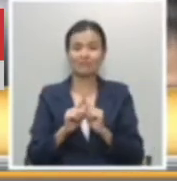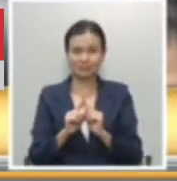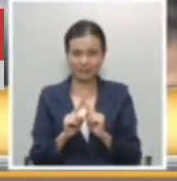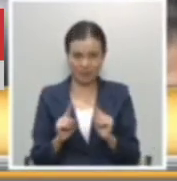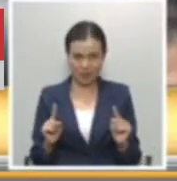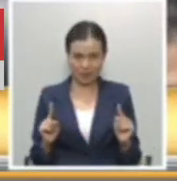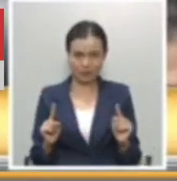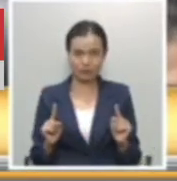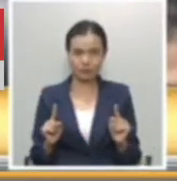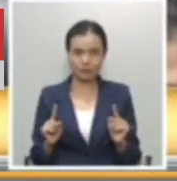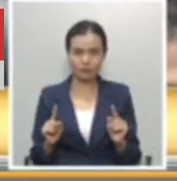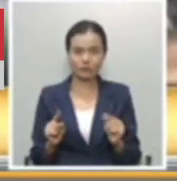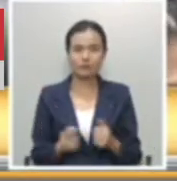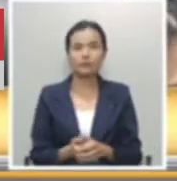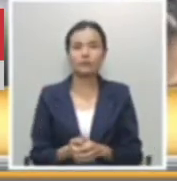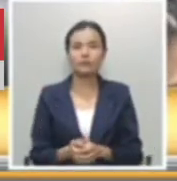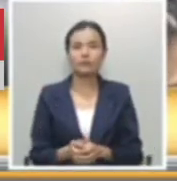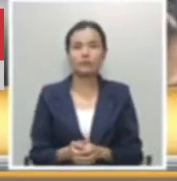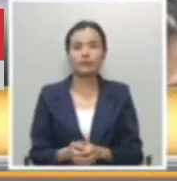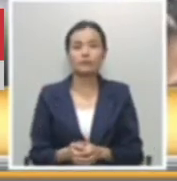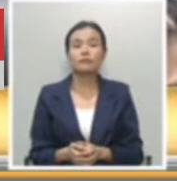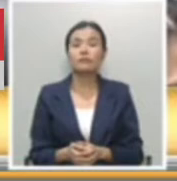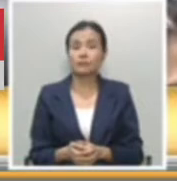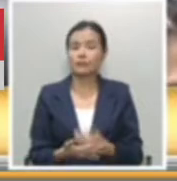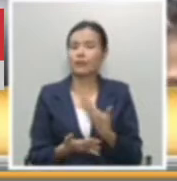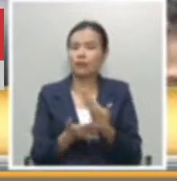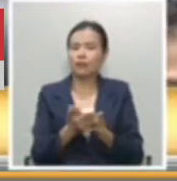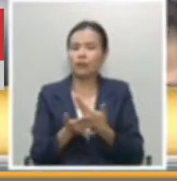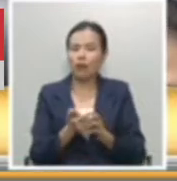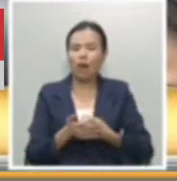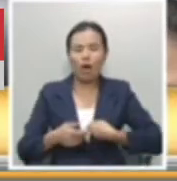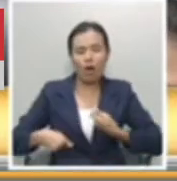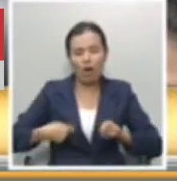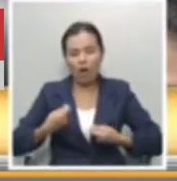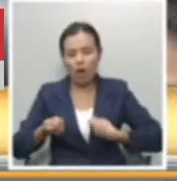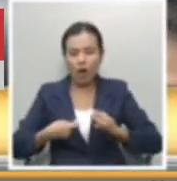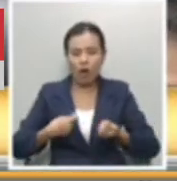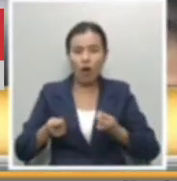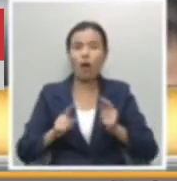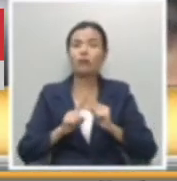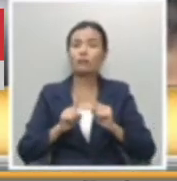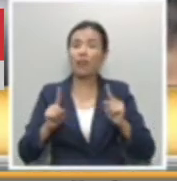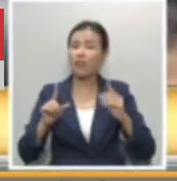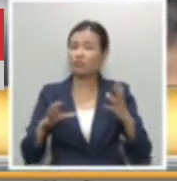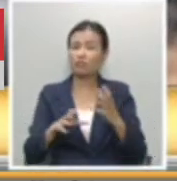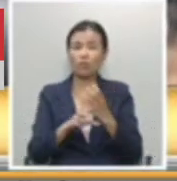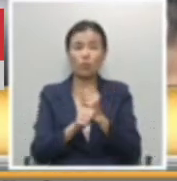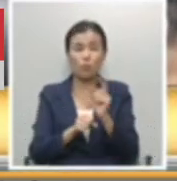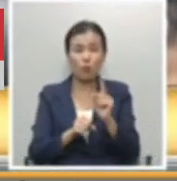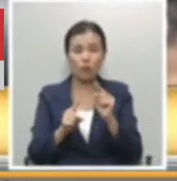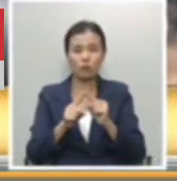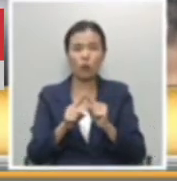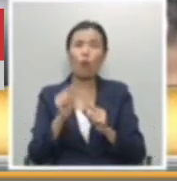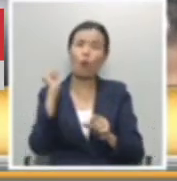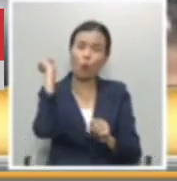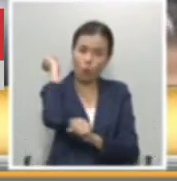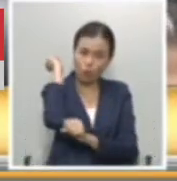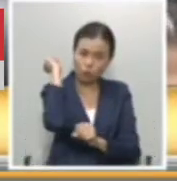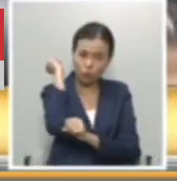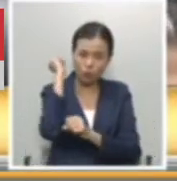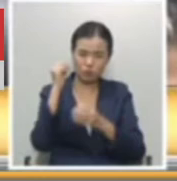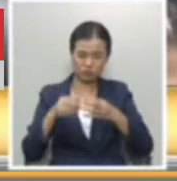ฏครับใช้สตางค์กันไปเป็นที่เรียบร้อยครับแต่ผลลัพธ์ก็คือทำให้คนจนเพิ่ม